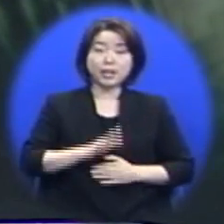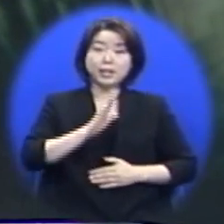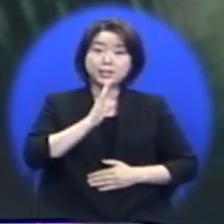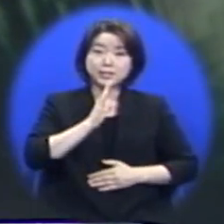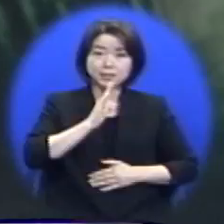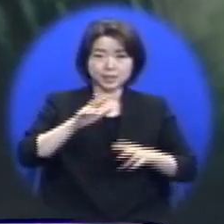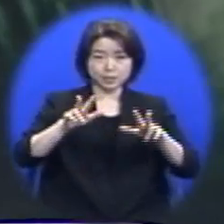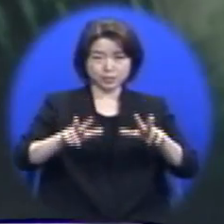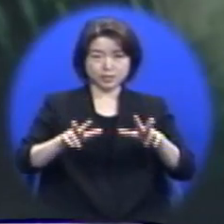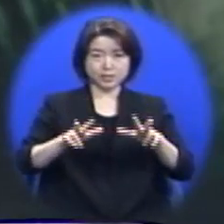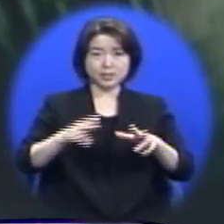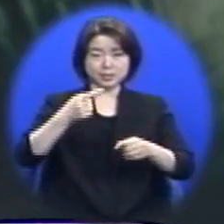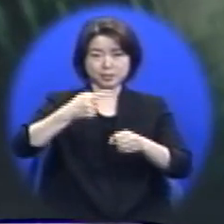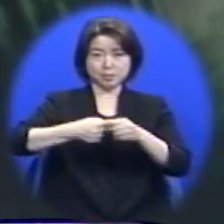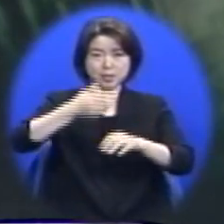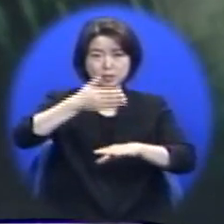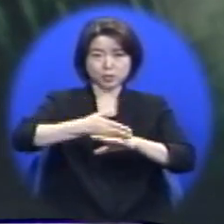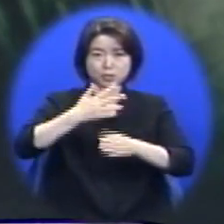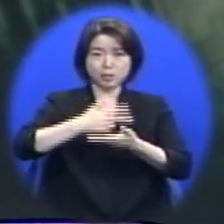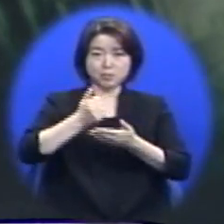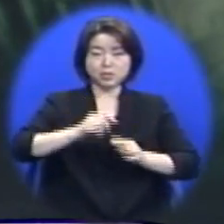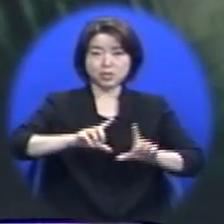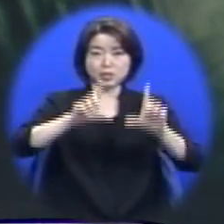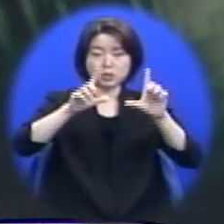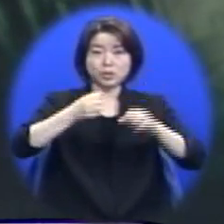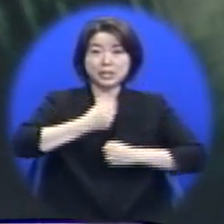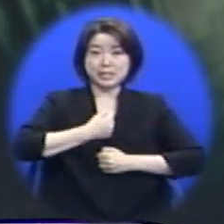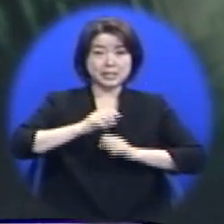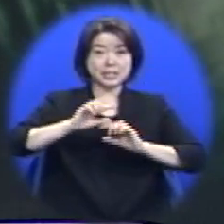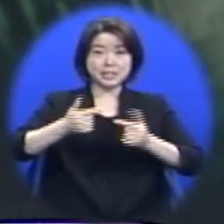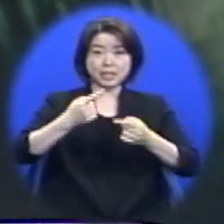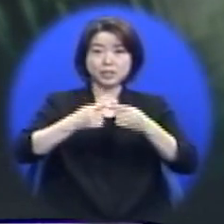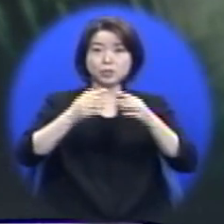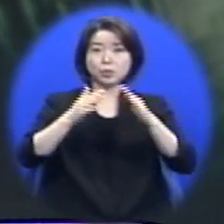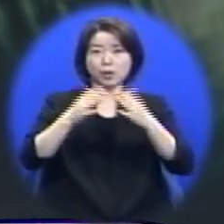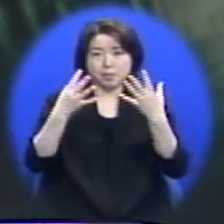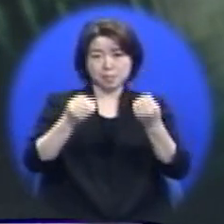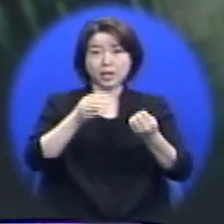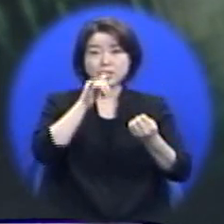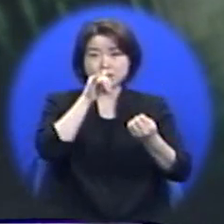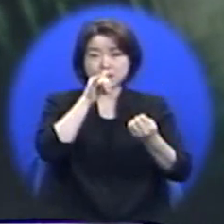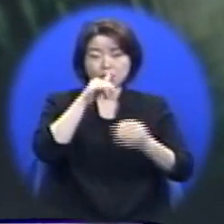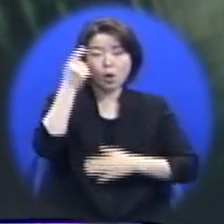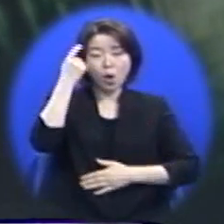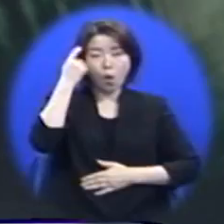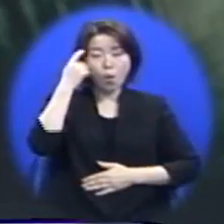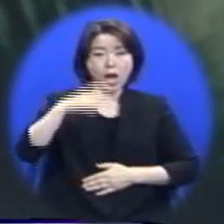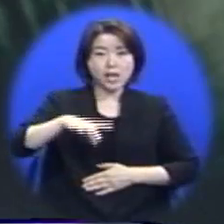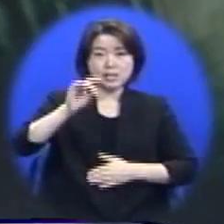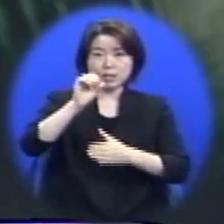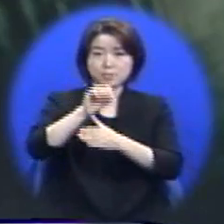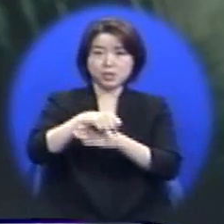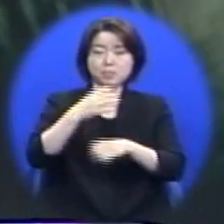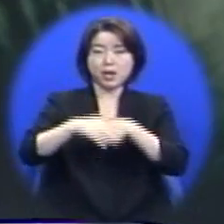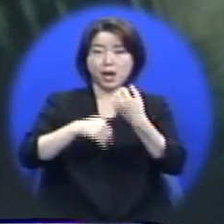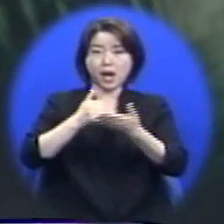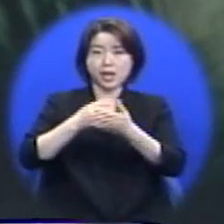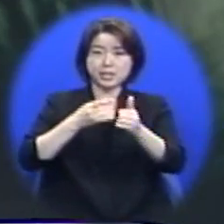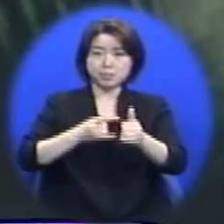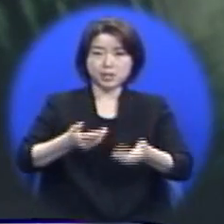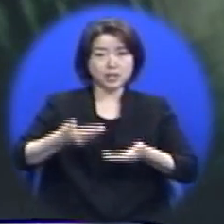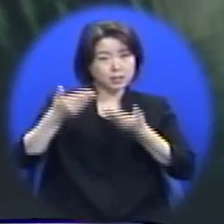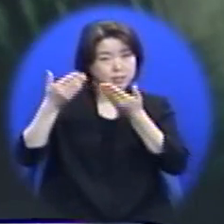실제로 지금 맥주감사주의를 지키지 않는 교회가 상당히 많습니다. 왜첫 열매는 꼭 하나님께 드려야